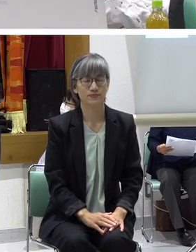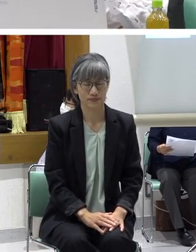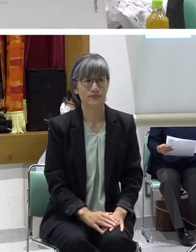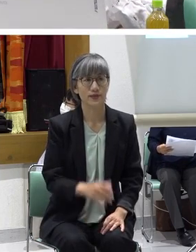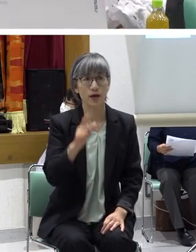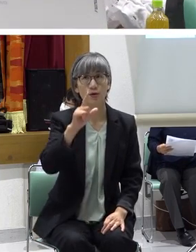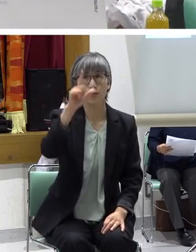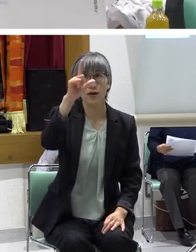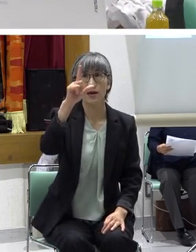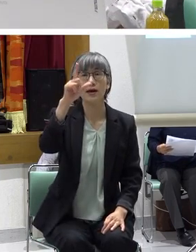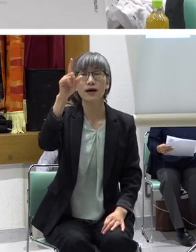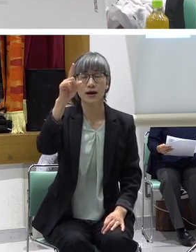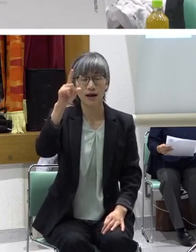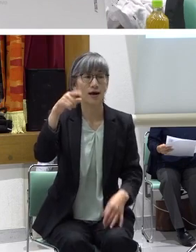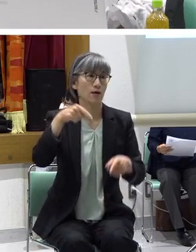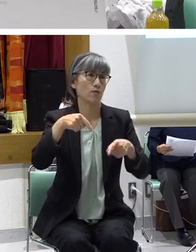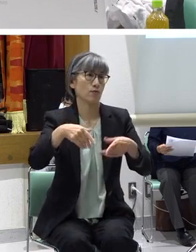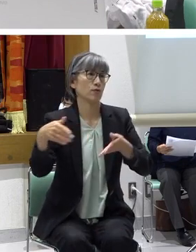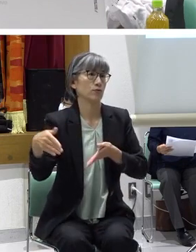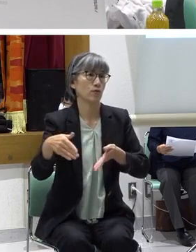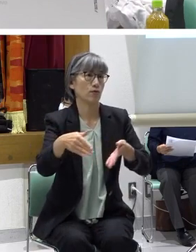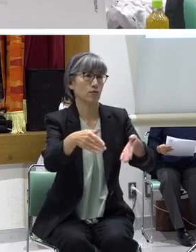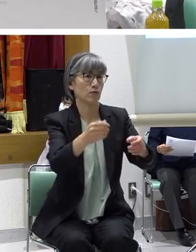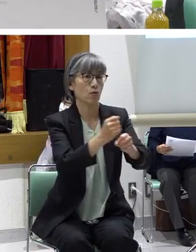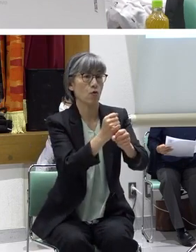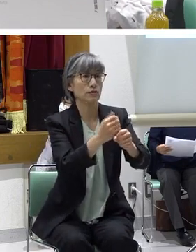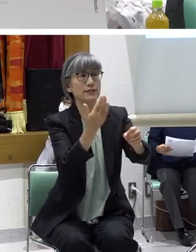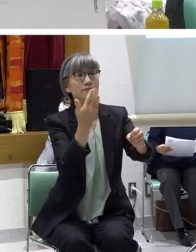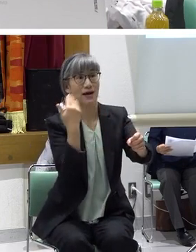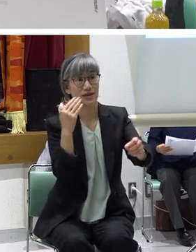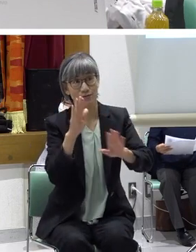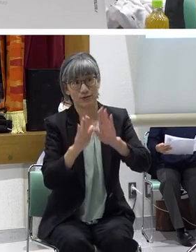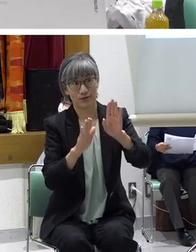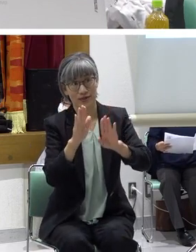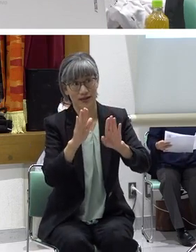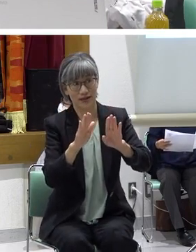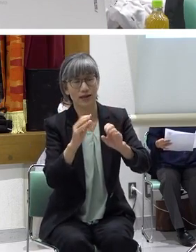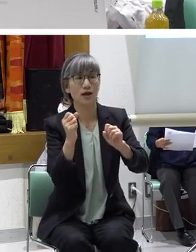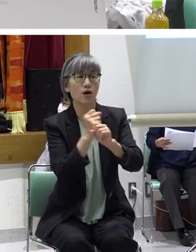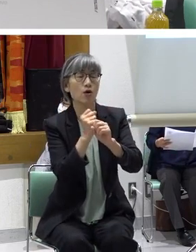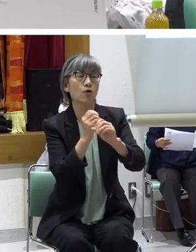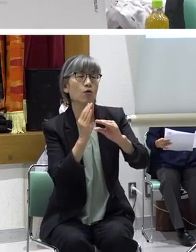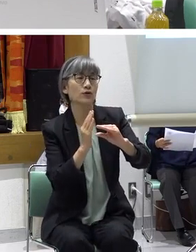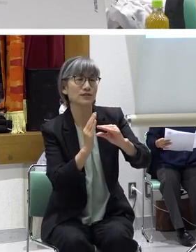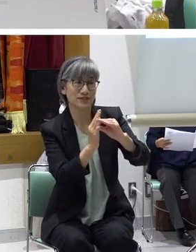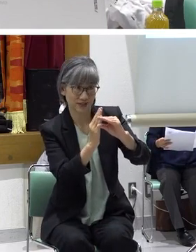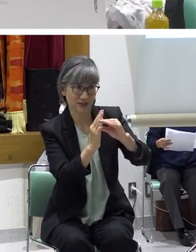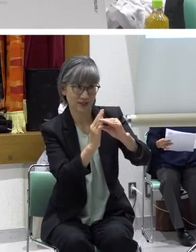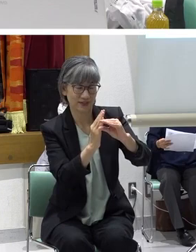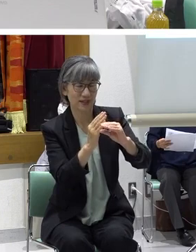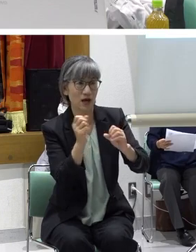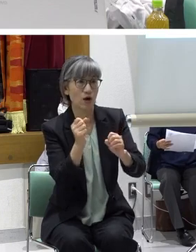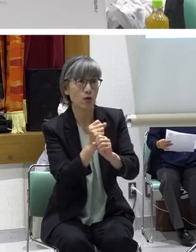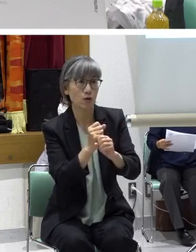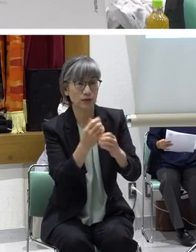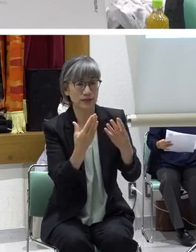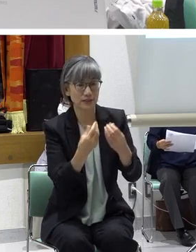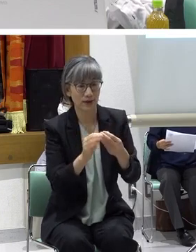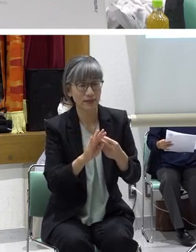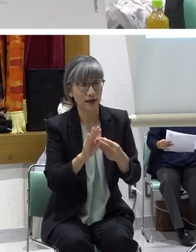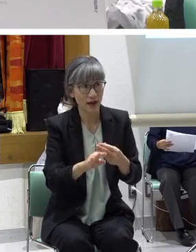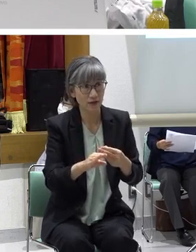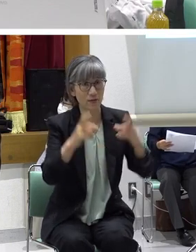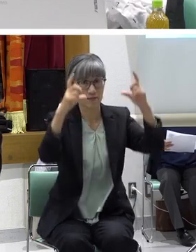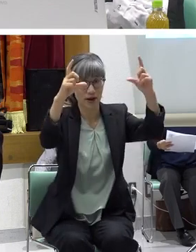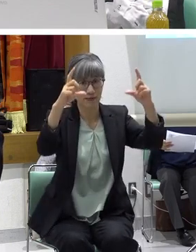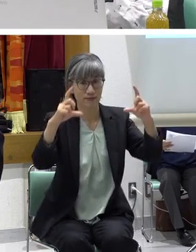上から、この道路の、工事前、工事中、工事後の、写真を載